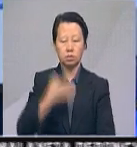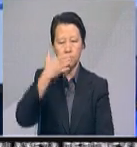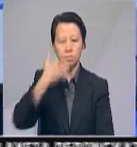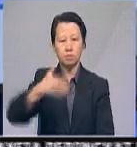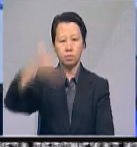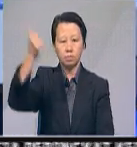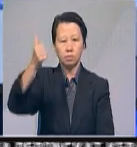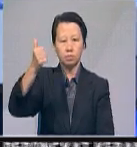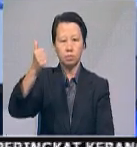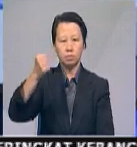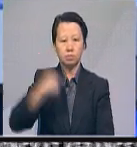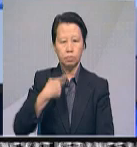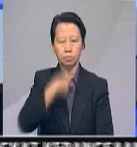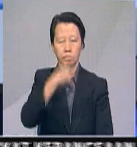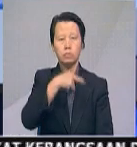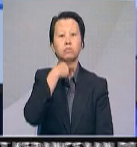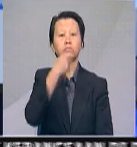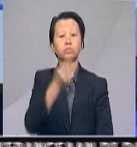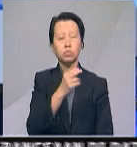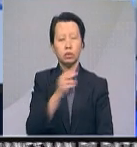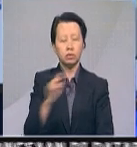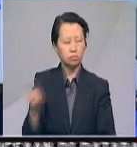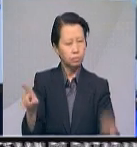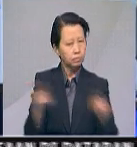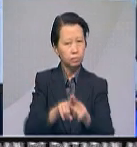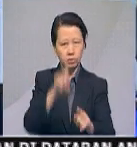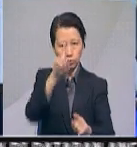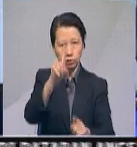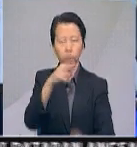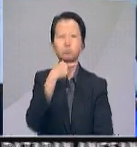We need to speak with